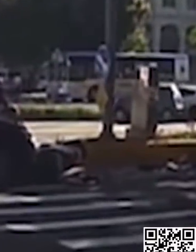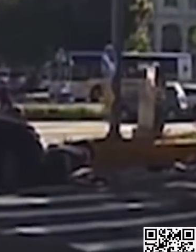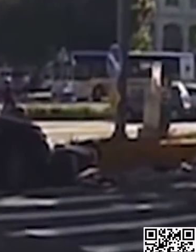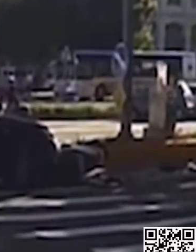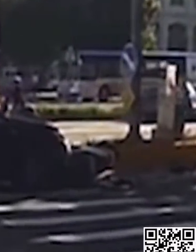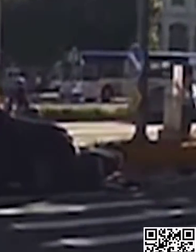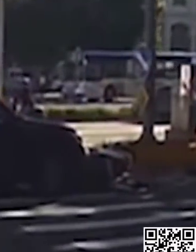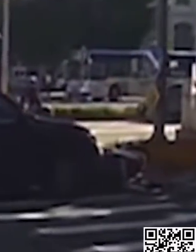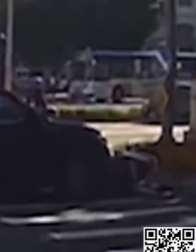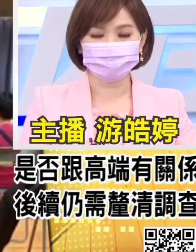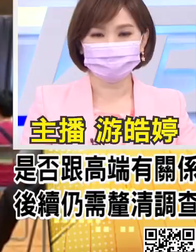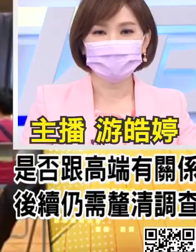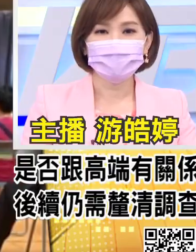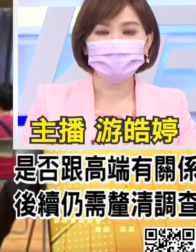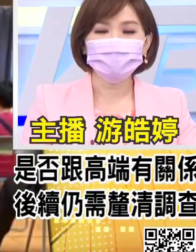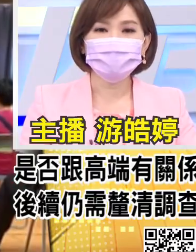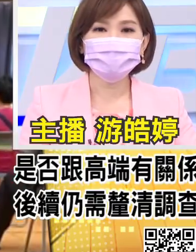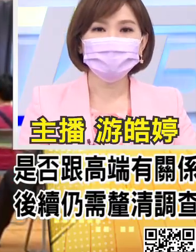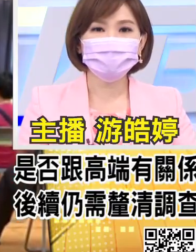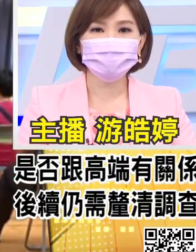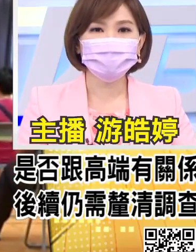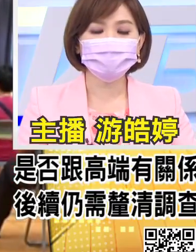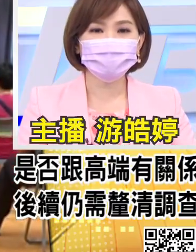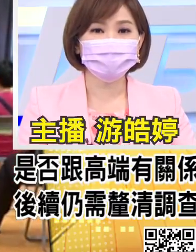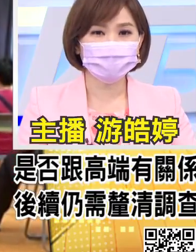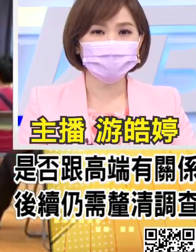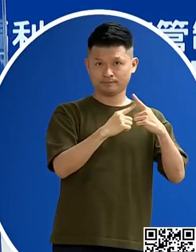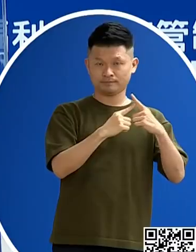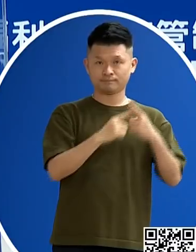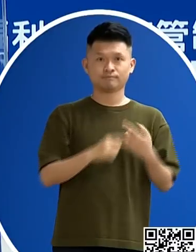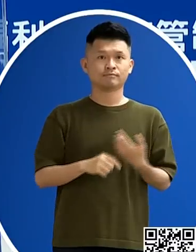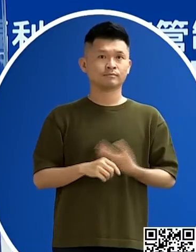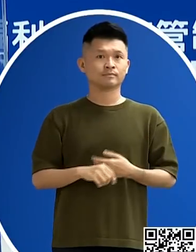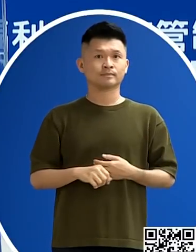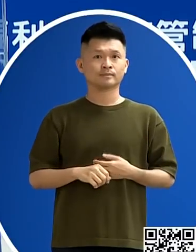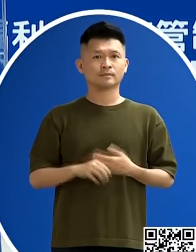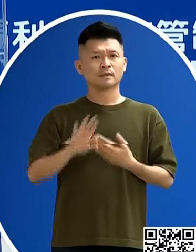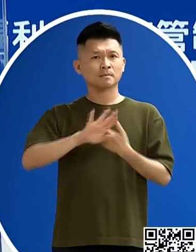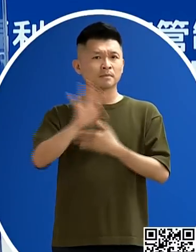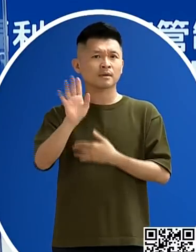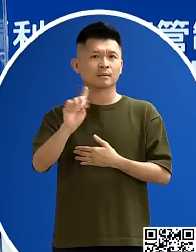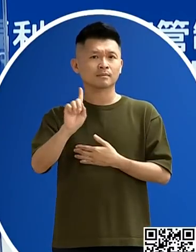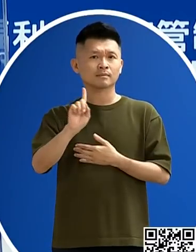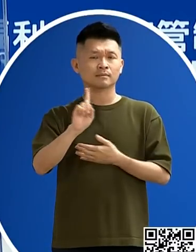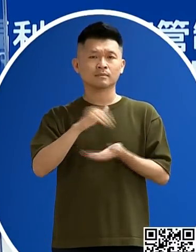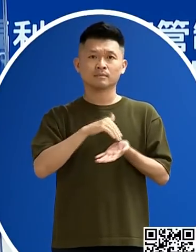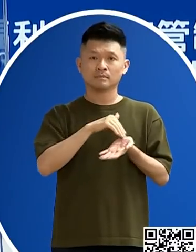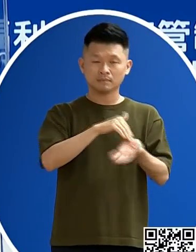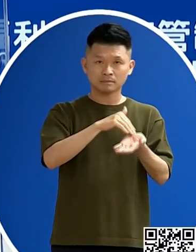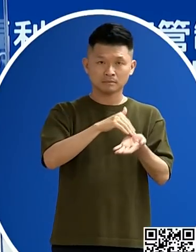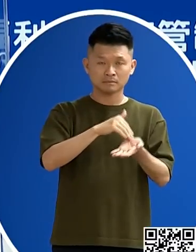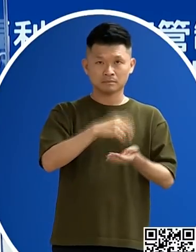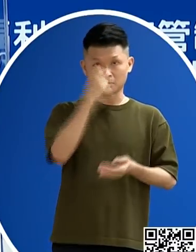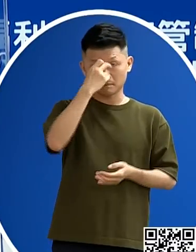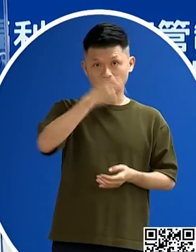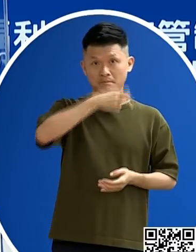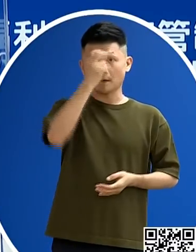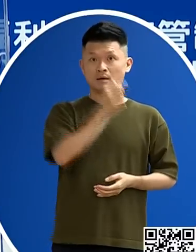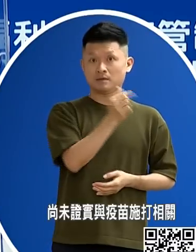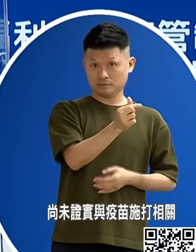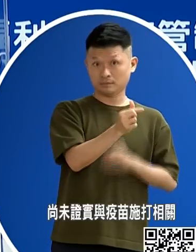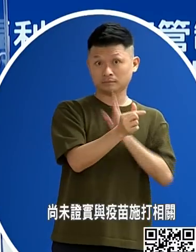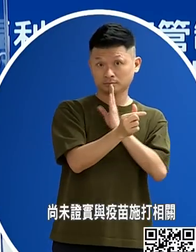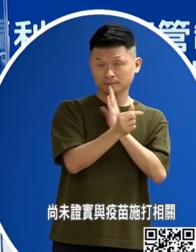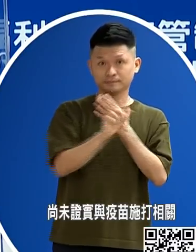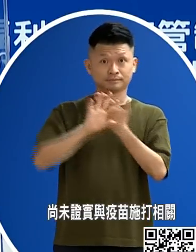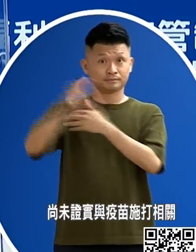庆、乔伟刚综合报道。 今天新增一例的本土确诊，带你来听。 最后被验出来，